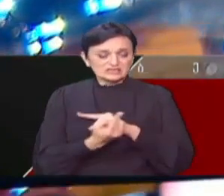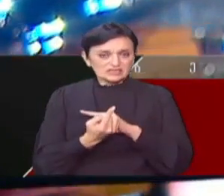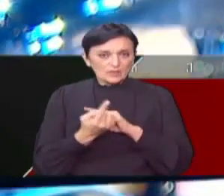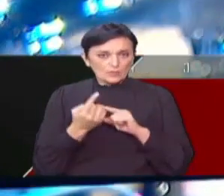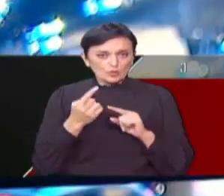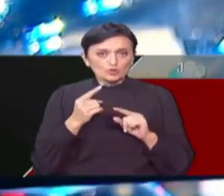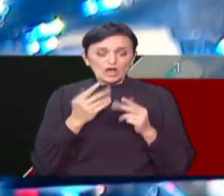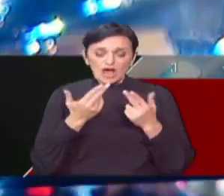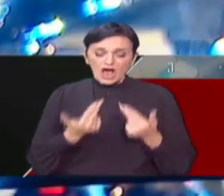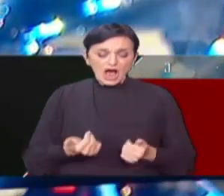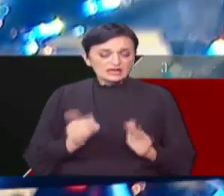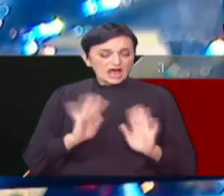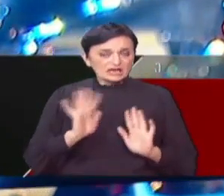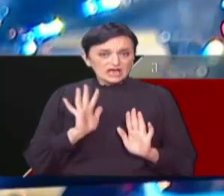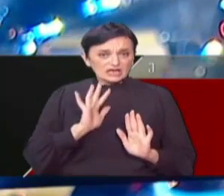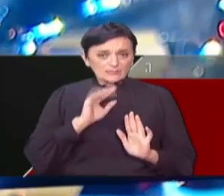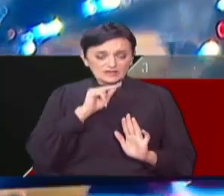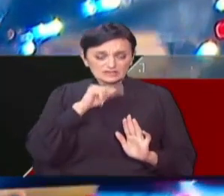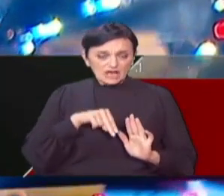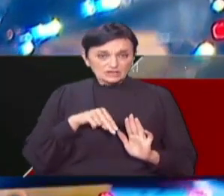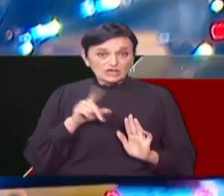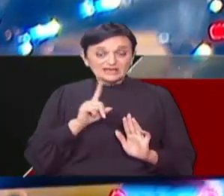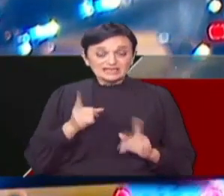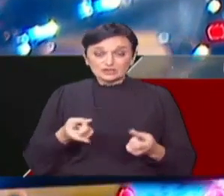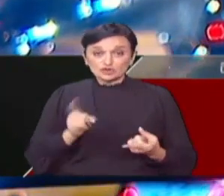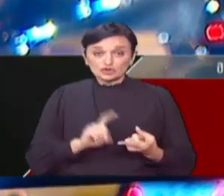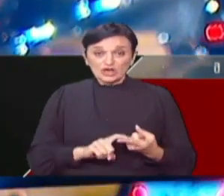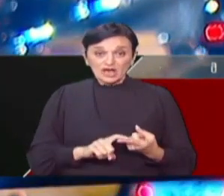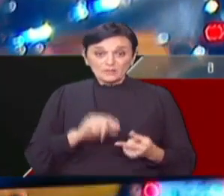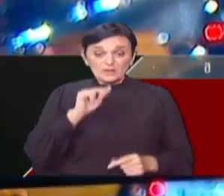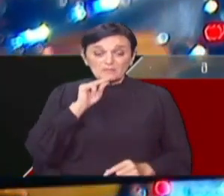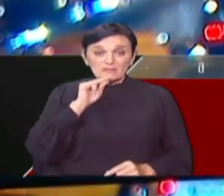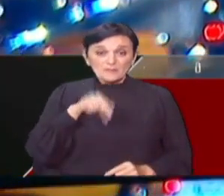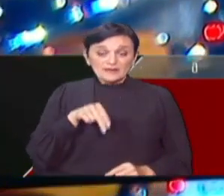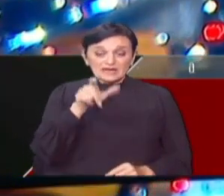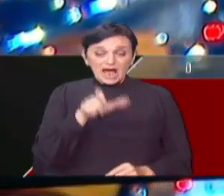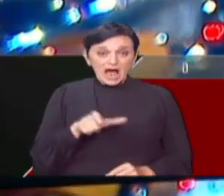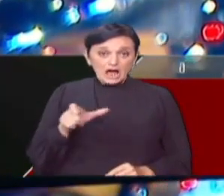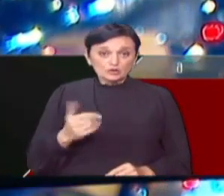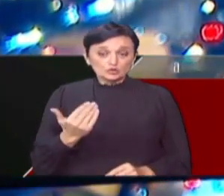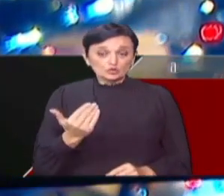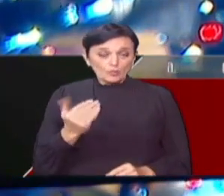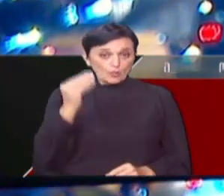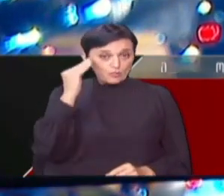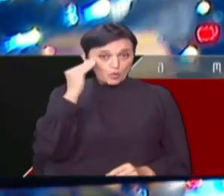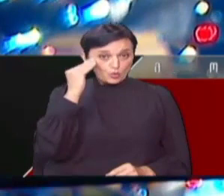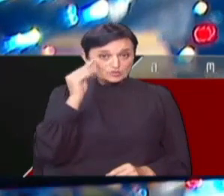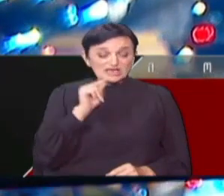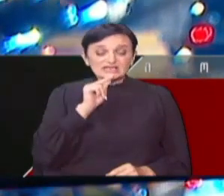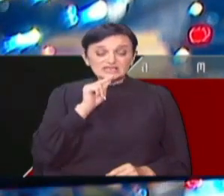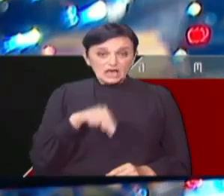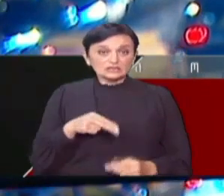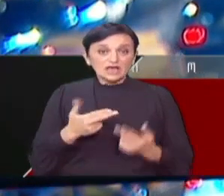არ აღიარებენ დანაშაულს, რა შეეხება იმ ბრალდებულების პოზიციას, რომლებმაც